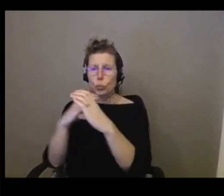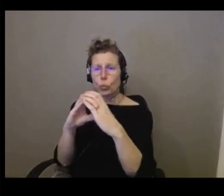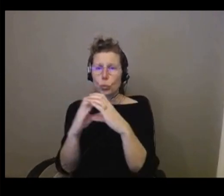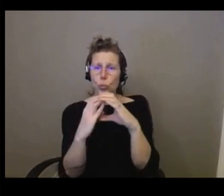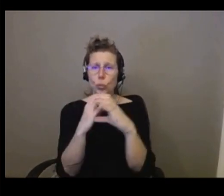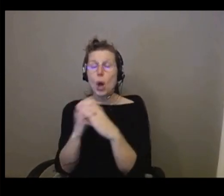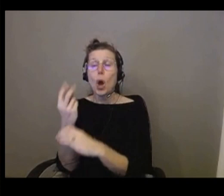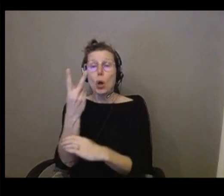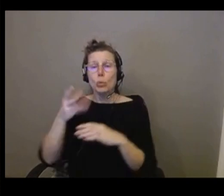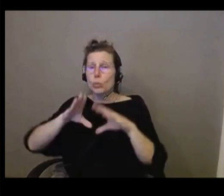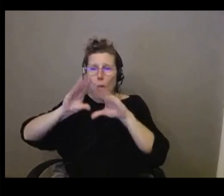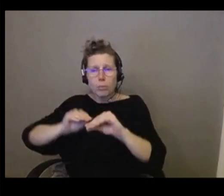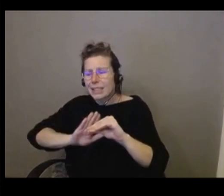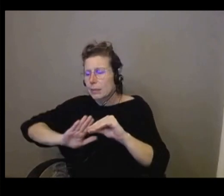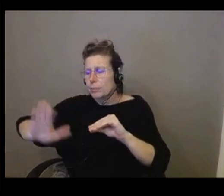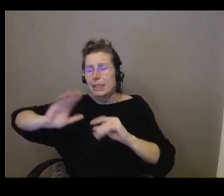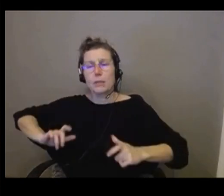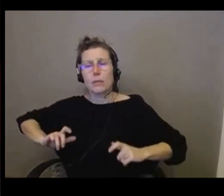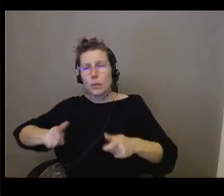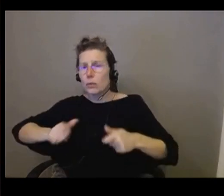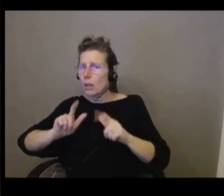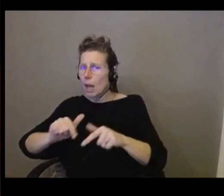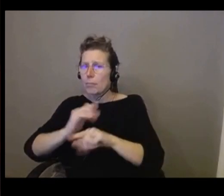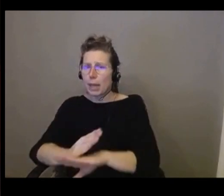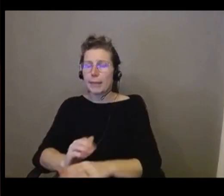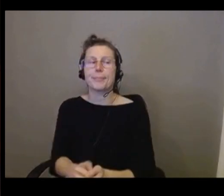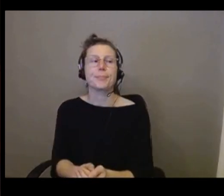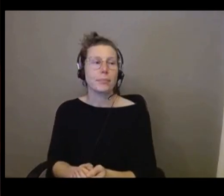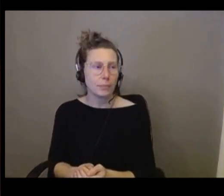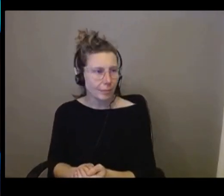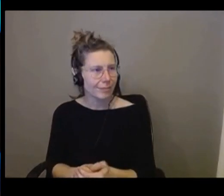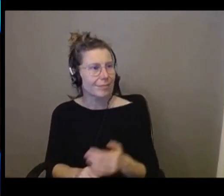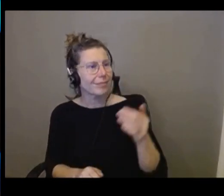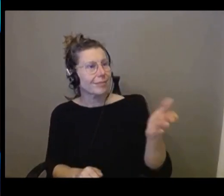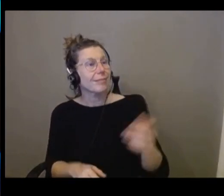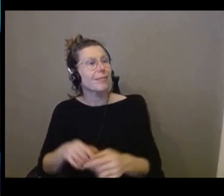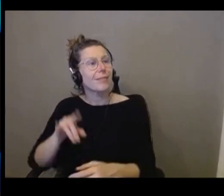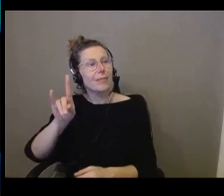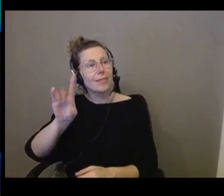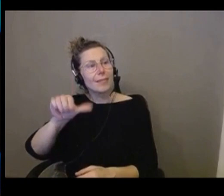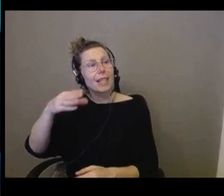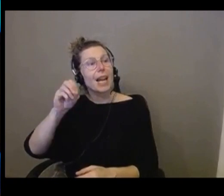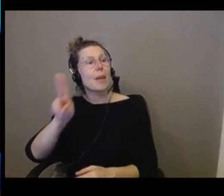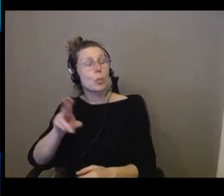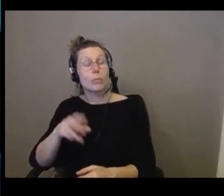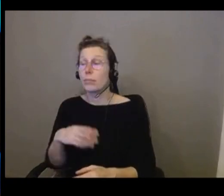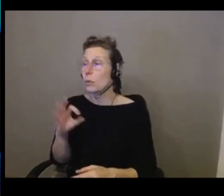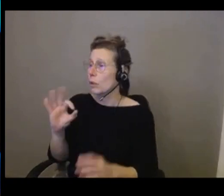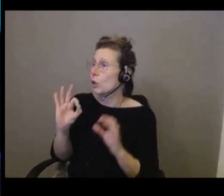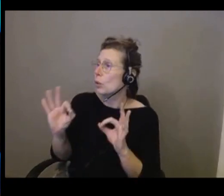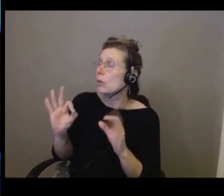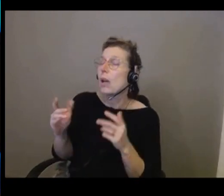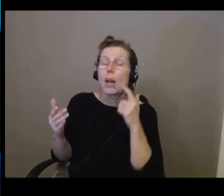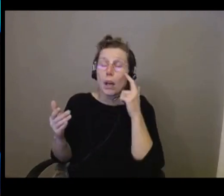Merci. Amou, pardon. Oui, donc est-ce que justement côté Uber, il y a des éléments à ajouter sur cette